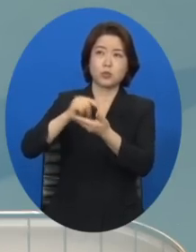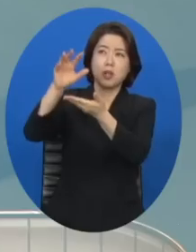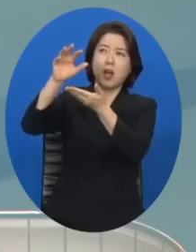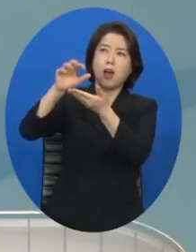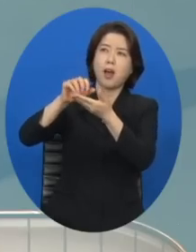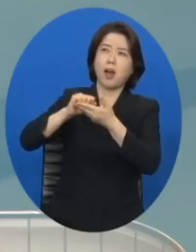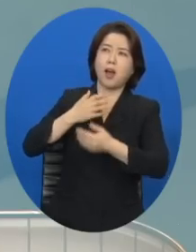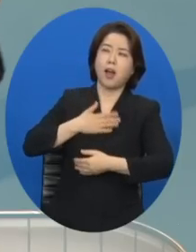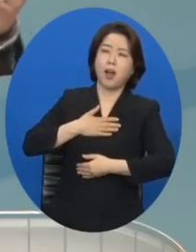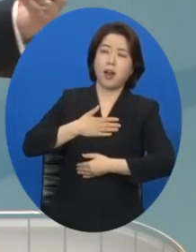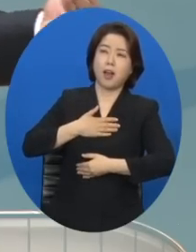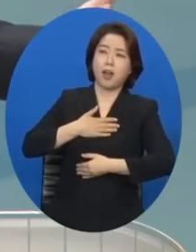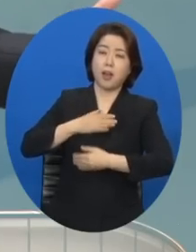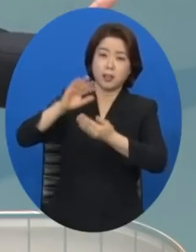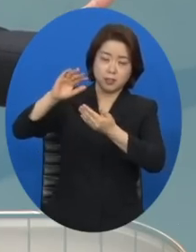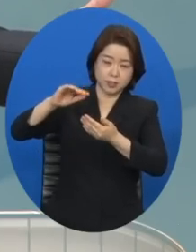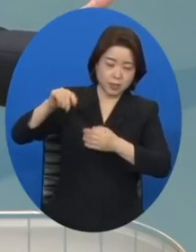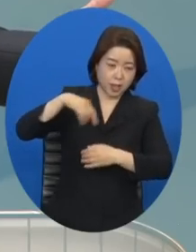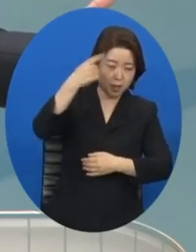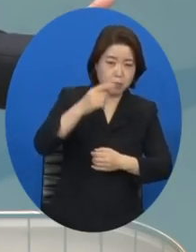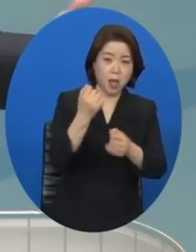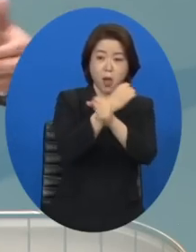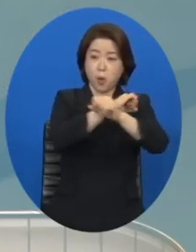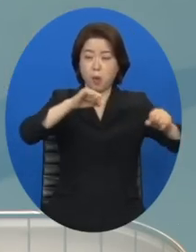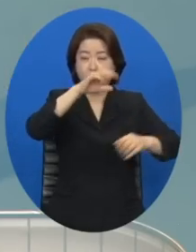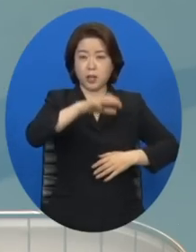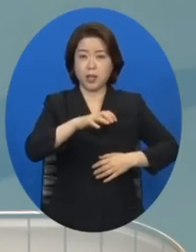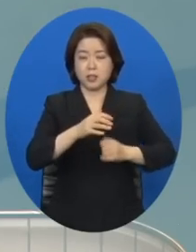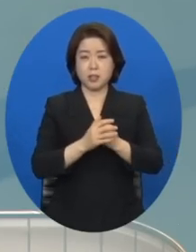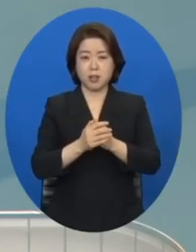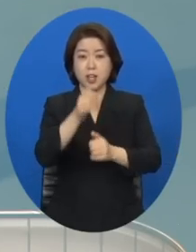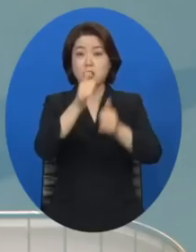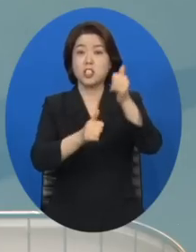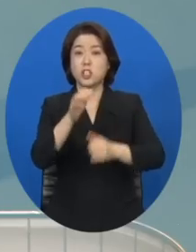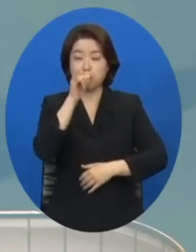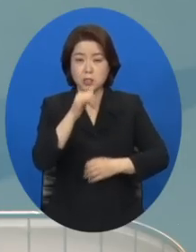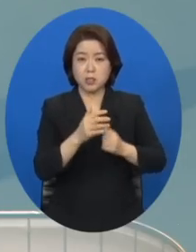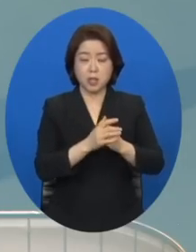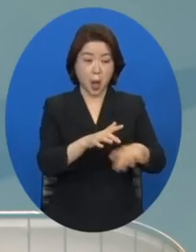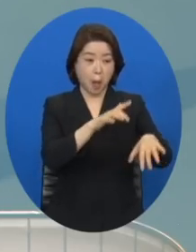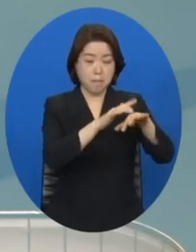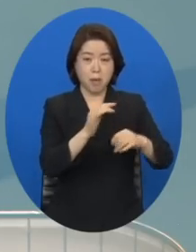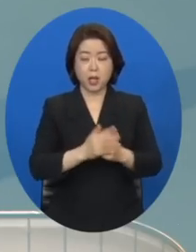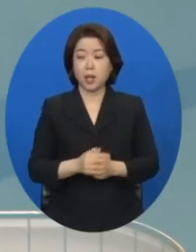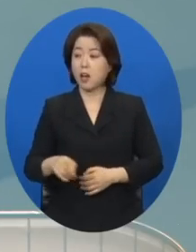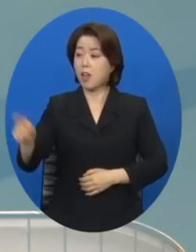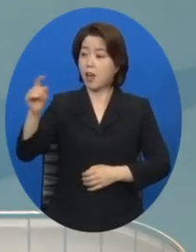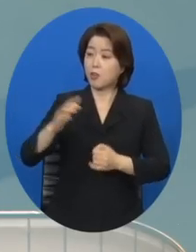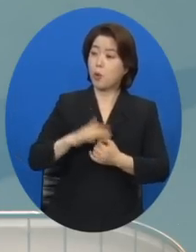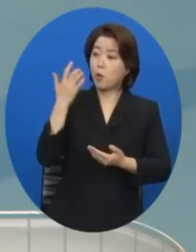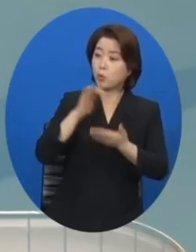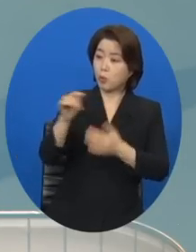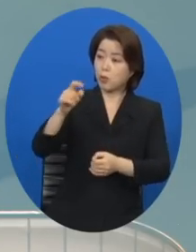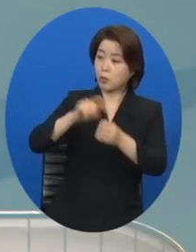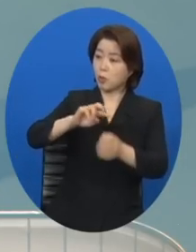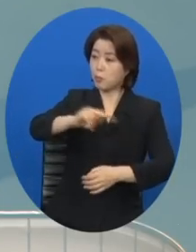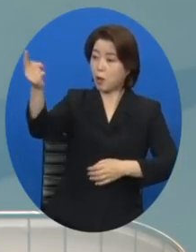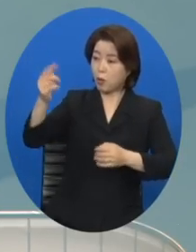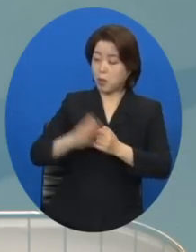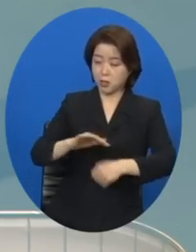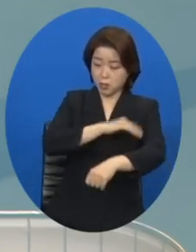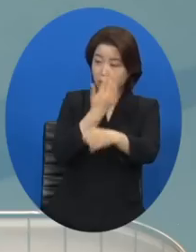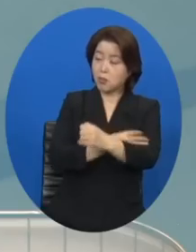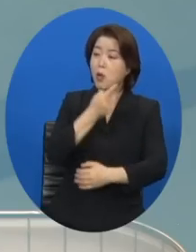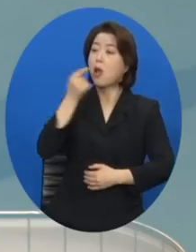그 다음에 광야에 가서 시험을 당하죠 마귀가 뭐 합니까 야 너 돌 떡으로 만들어 봐 한번 증명해 봐 너의 능력 증명해 봐